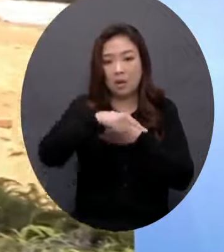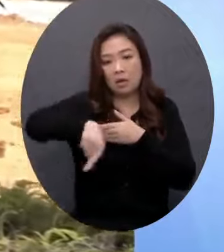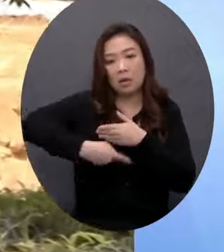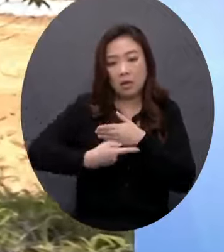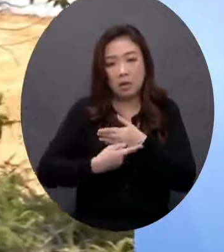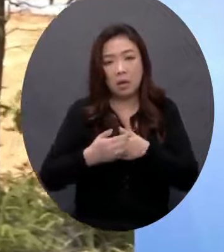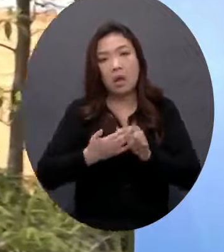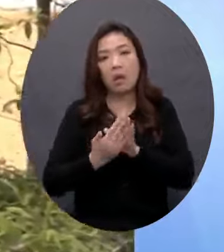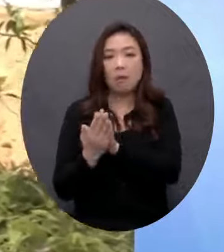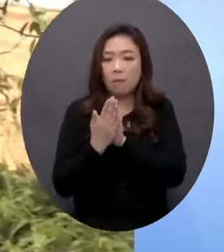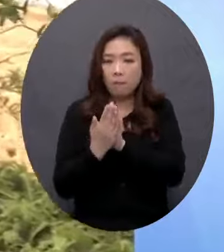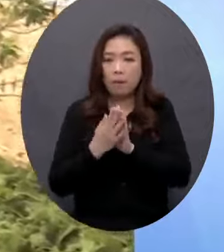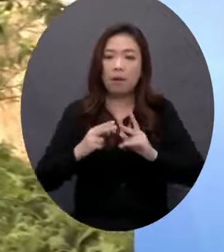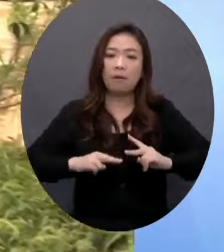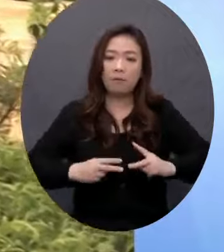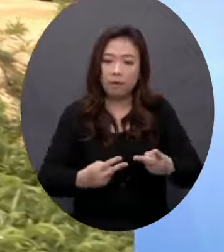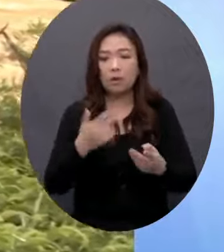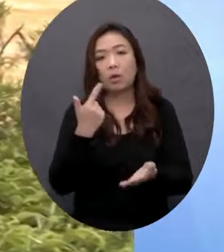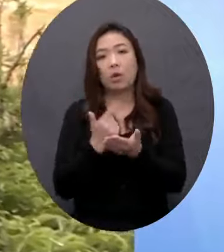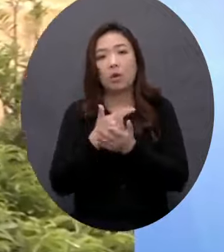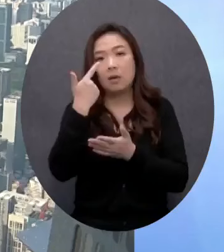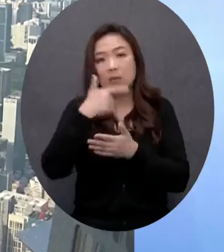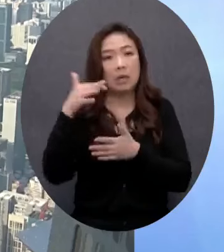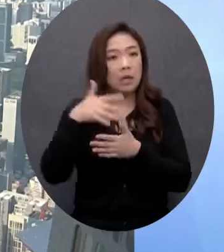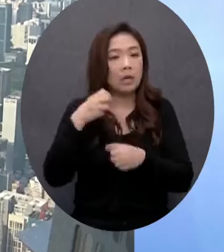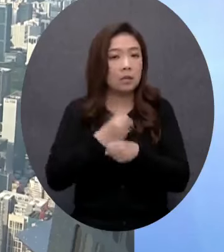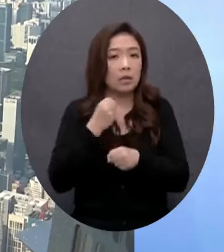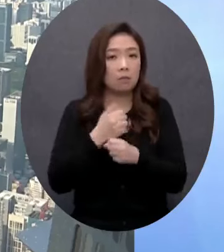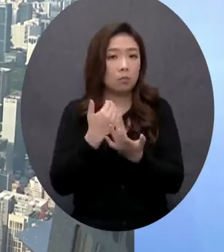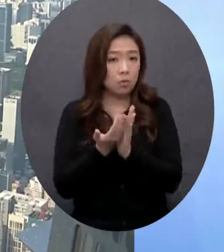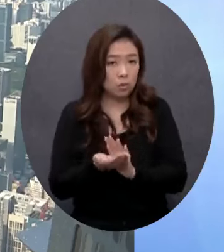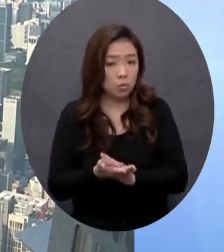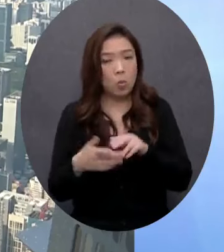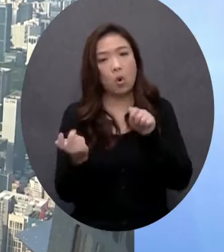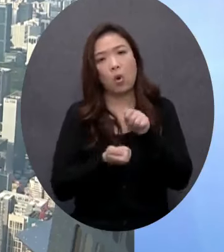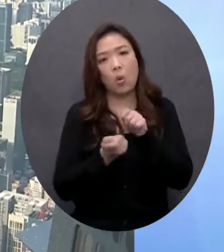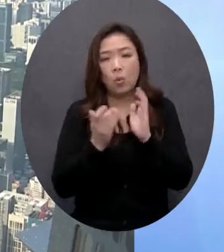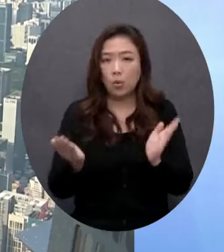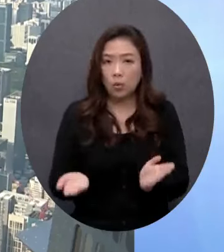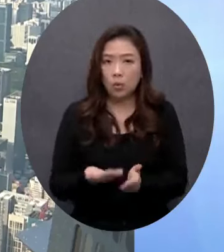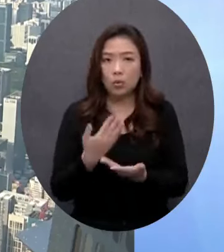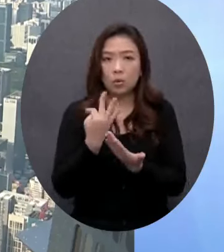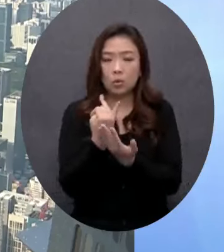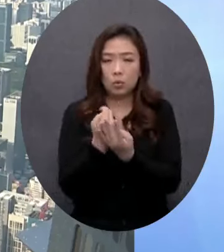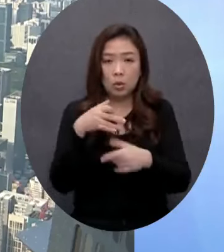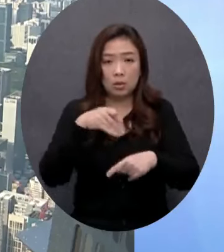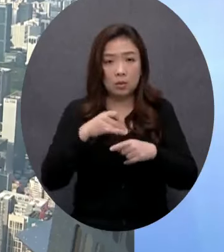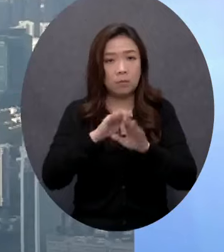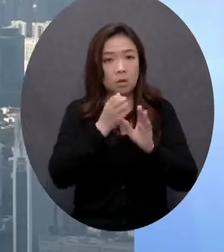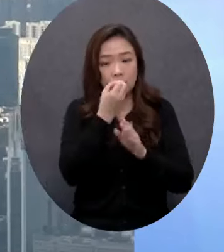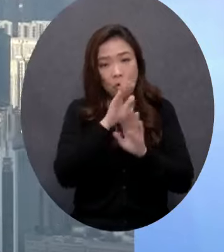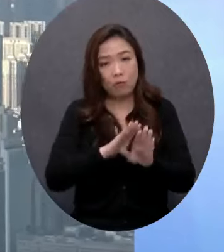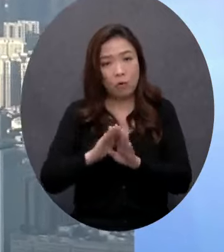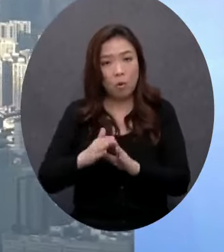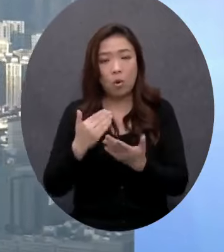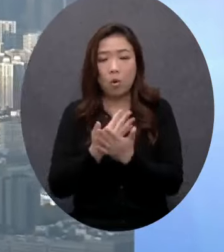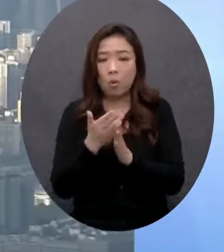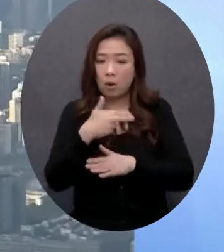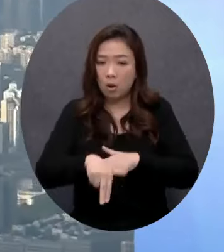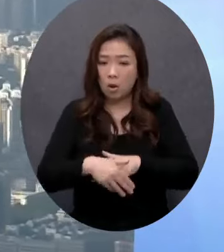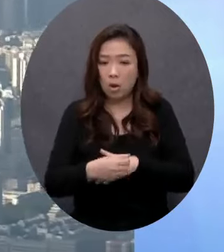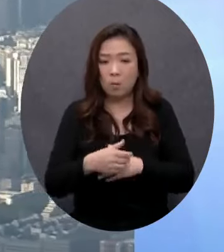布局发展战略性新兴产业。 他又说罗湖将会推出更多深港服务项目，举办罗湖深